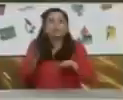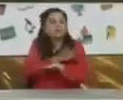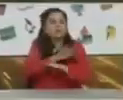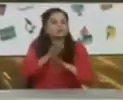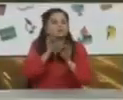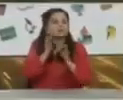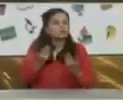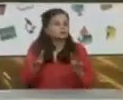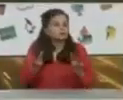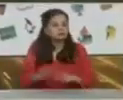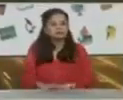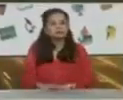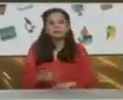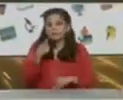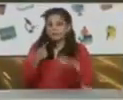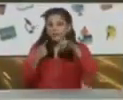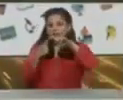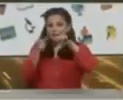तनय,